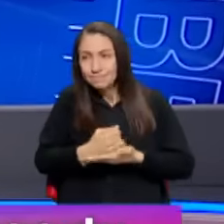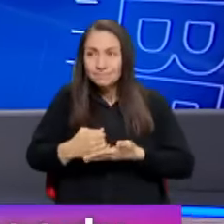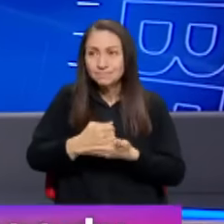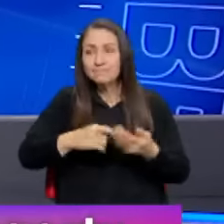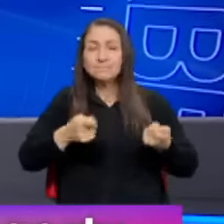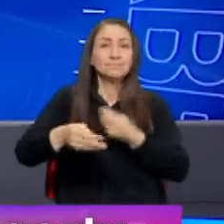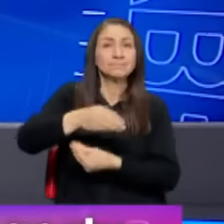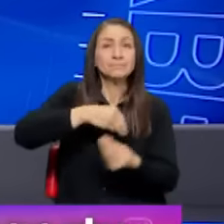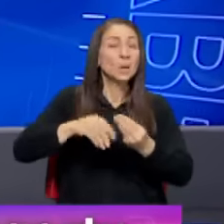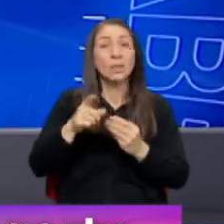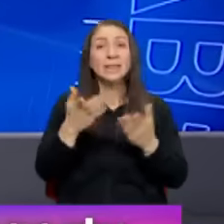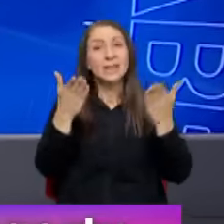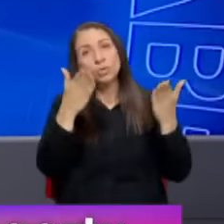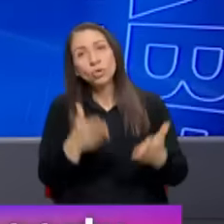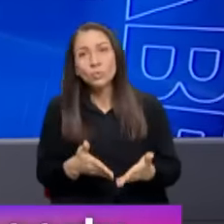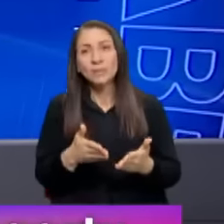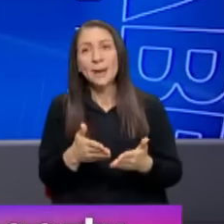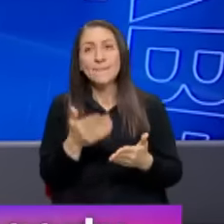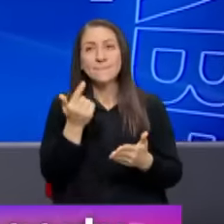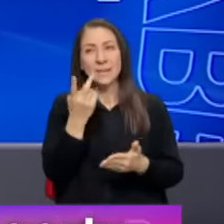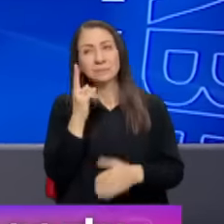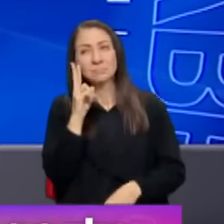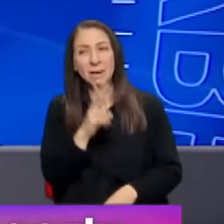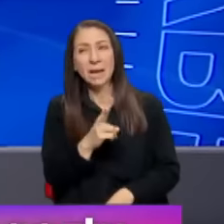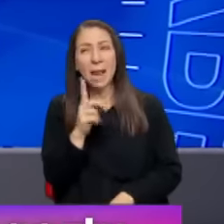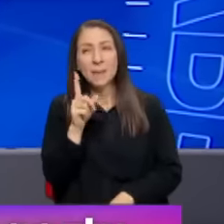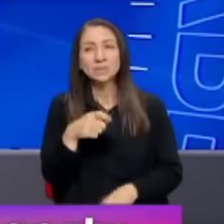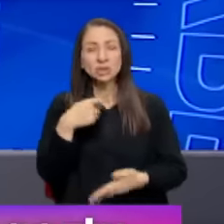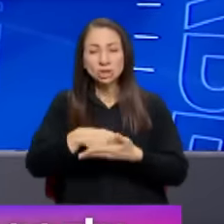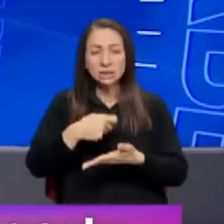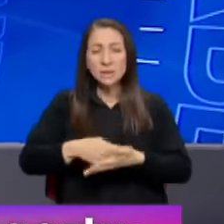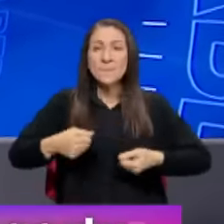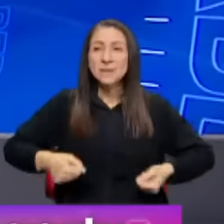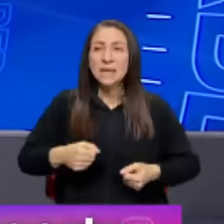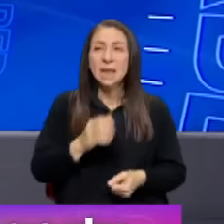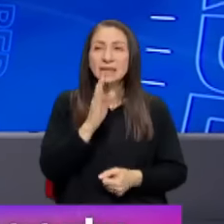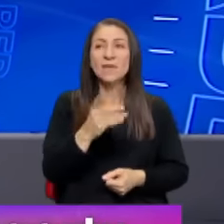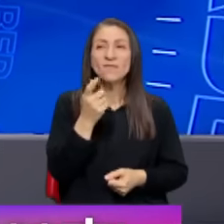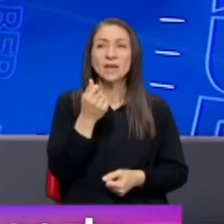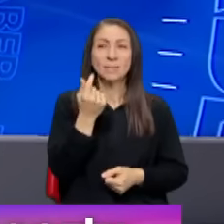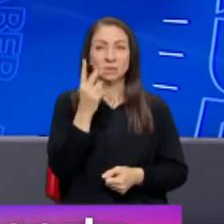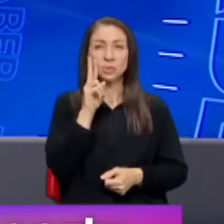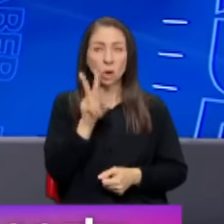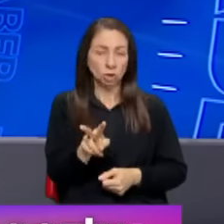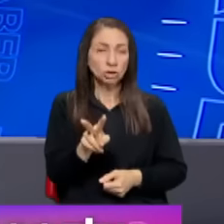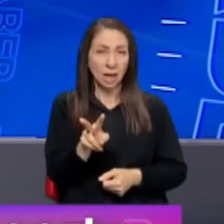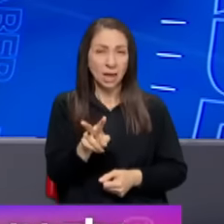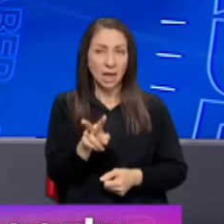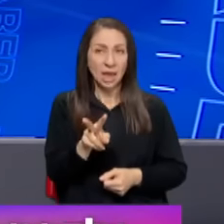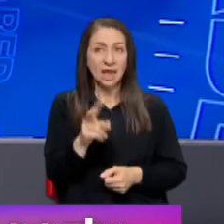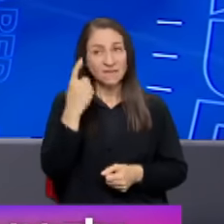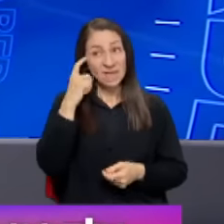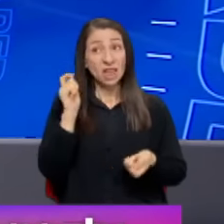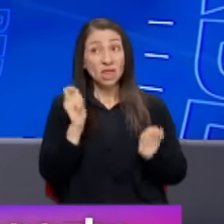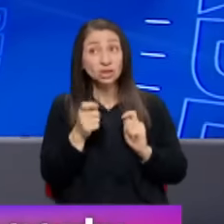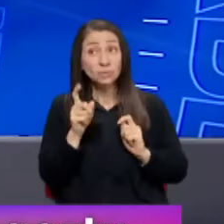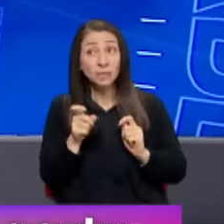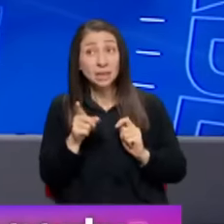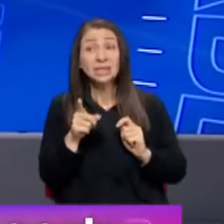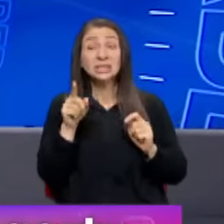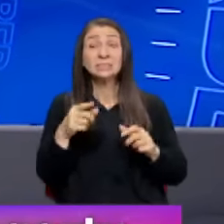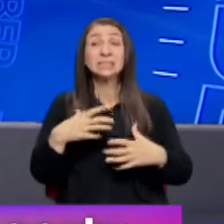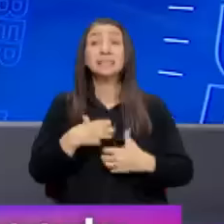çalışanlar, onlar ne durumda diye bir dönüp bakarlar mı? Çarşıya pazara çıktıklarında, fiyatları gördüklerinde fikirleri değişir mi?